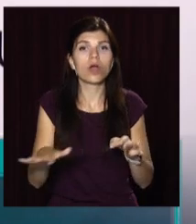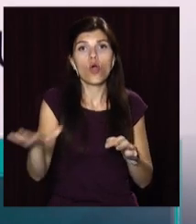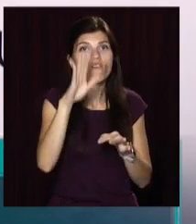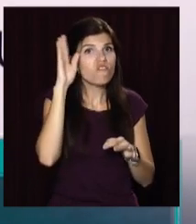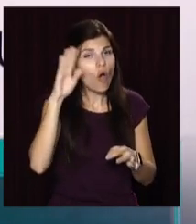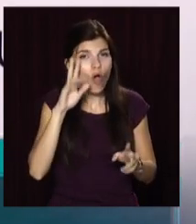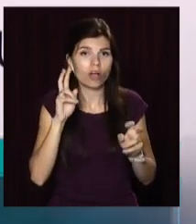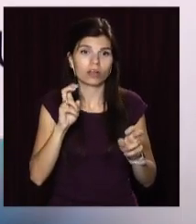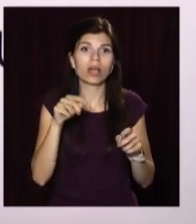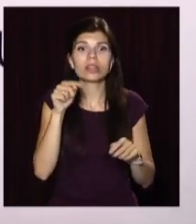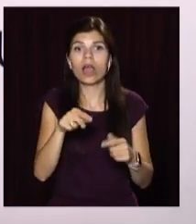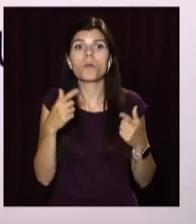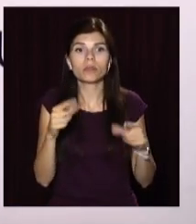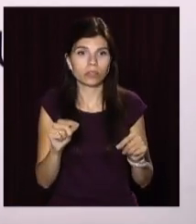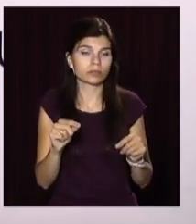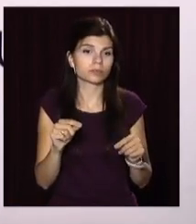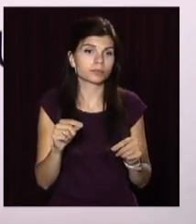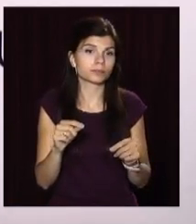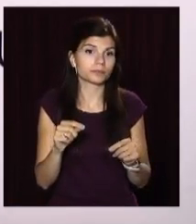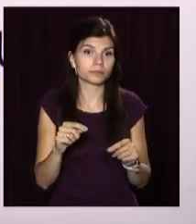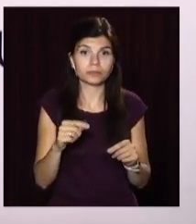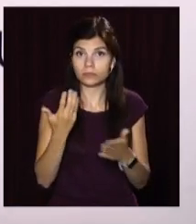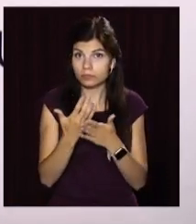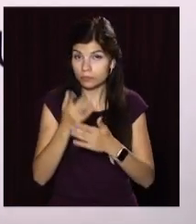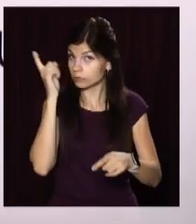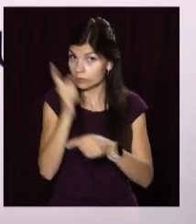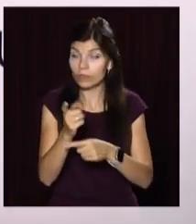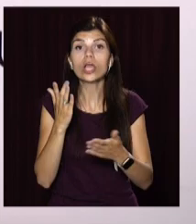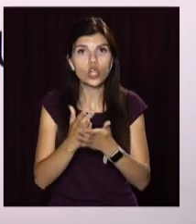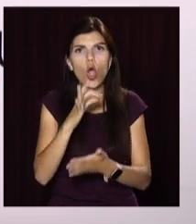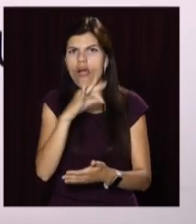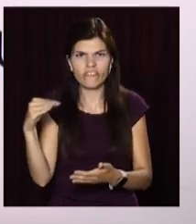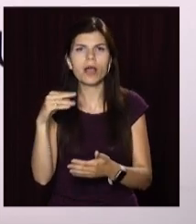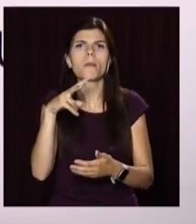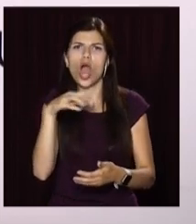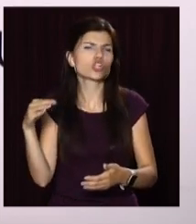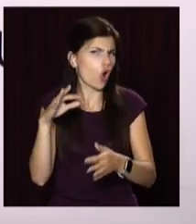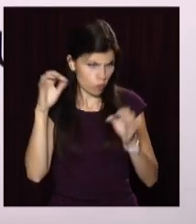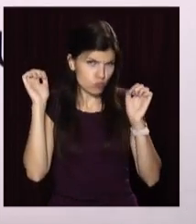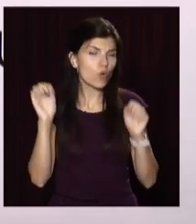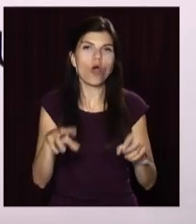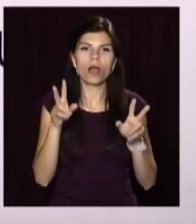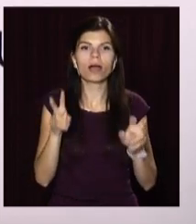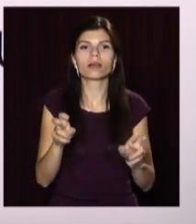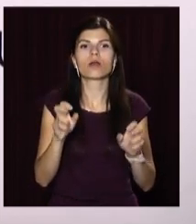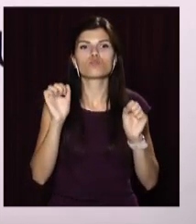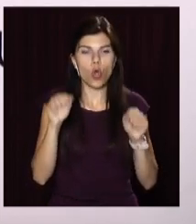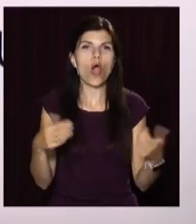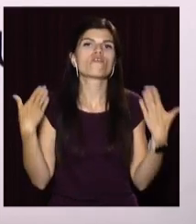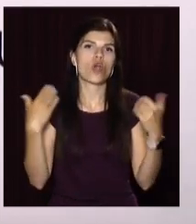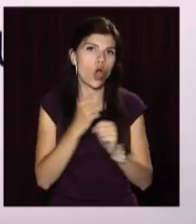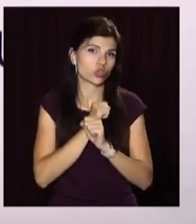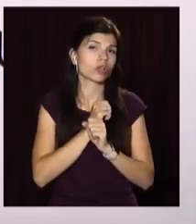водні там, де це не дозволено. Тобто є офіційні пляжі, на яких можна